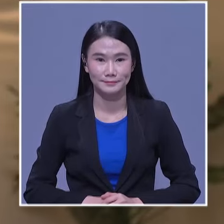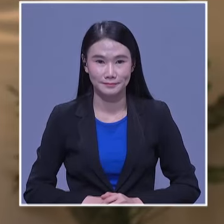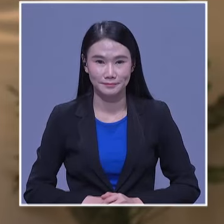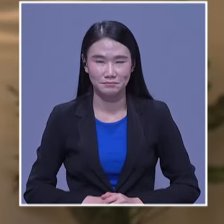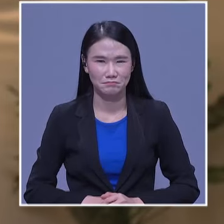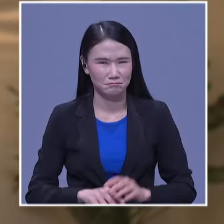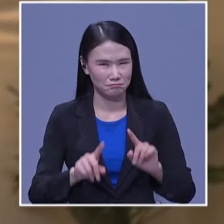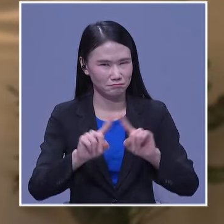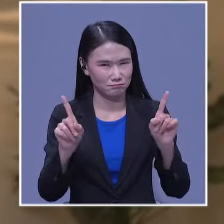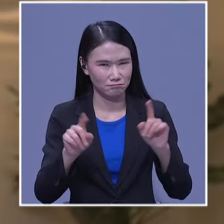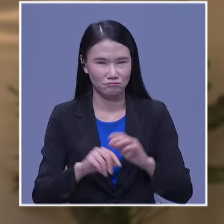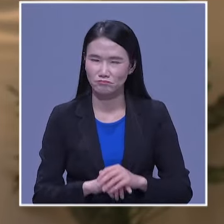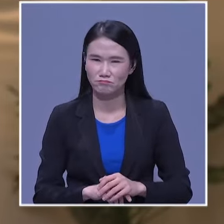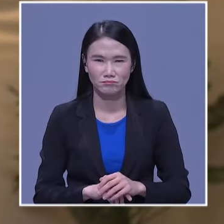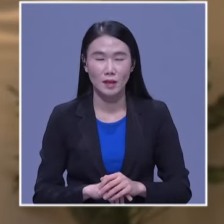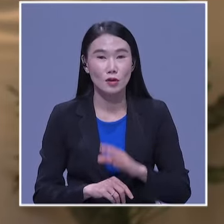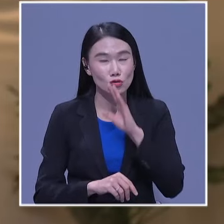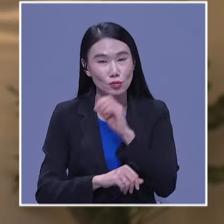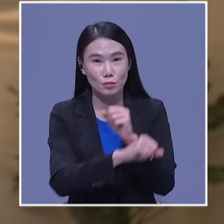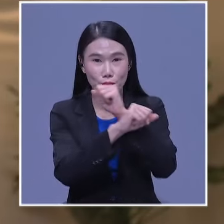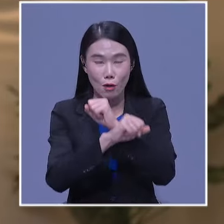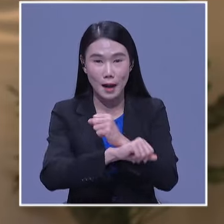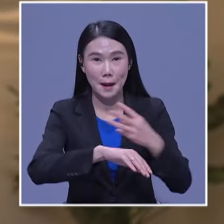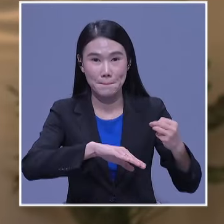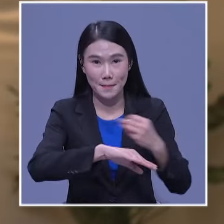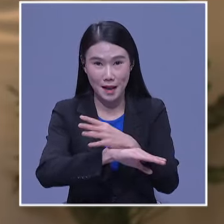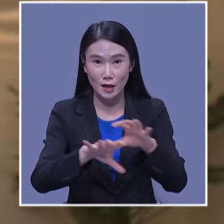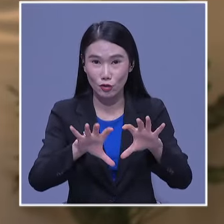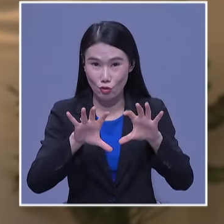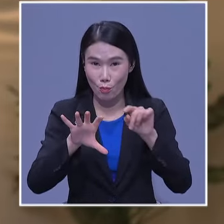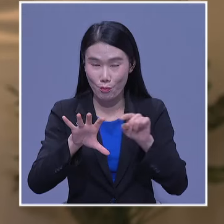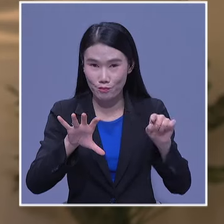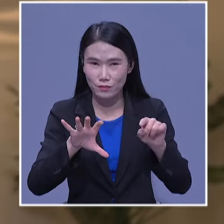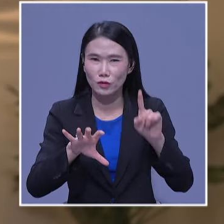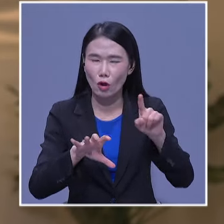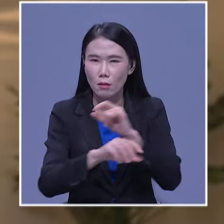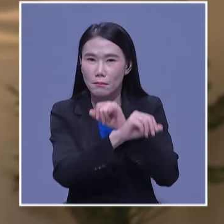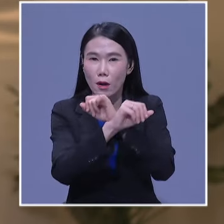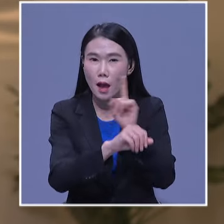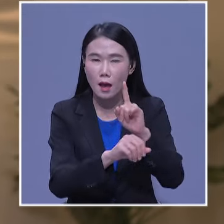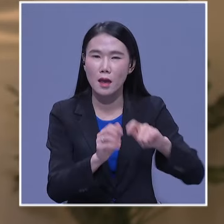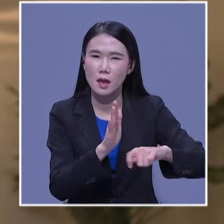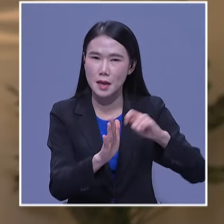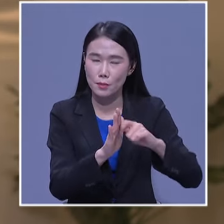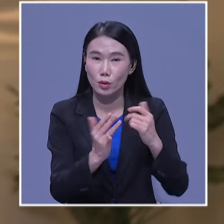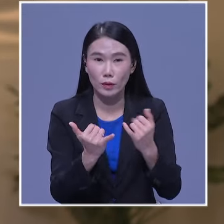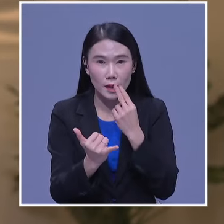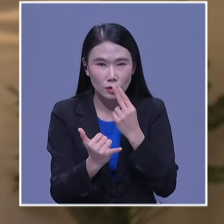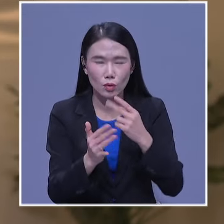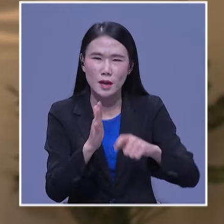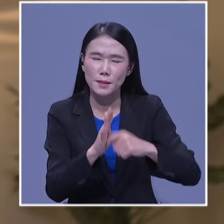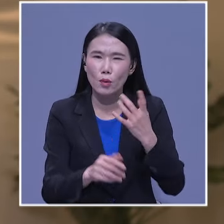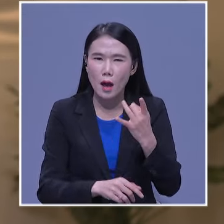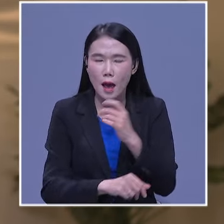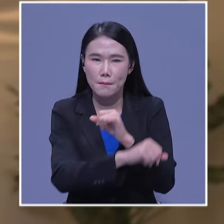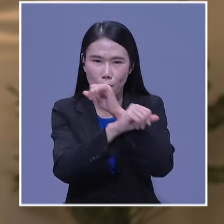ไม่จริงครับการป้องกันมะเร็งเต้านมเนี่ยต้องป้องกันที่สาเหตุครับเราทราบว่าสาเหตุคืออะไรแล้วถึง